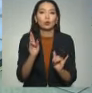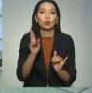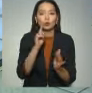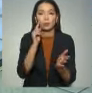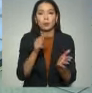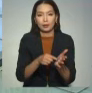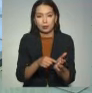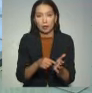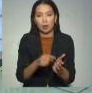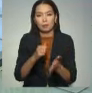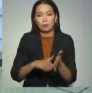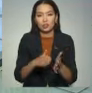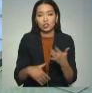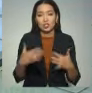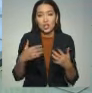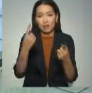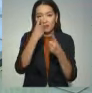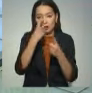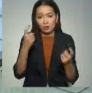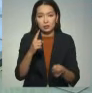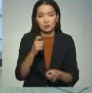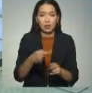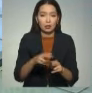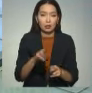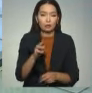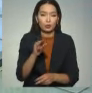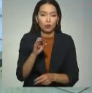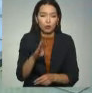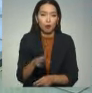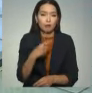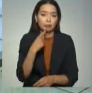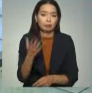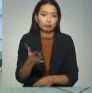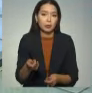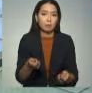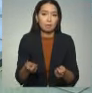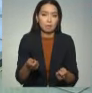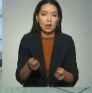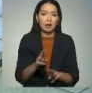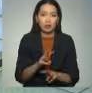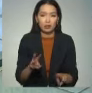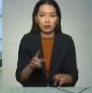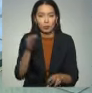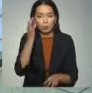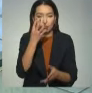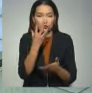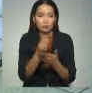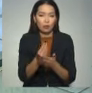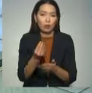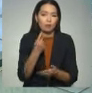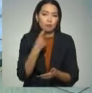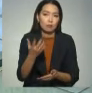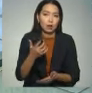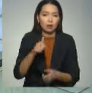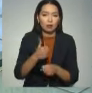нее попадает. Причина в слабом информировании. За это Касым-Жомарт Токаев тоже отчитал правительство. Напомню, в своем послании глава